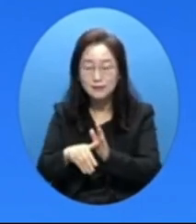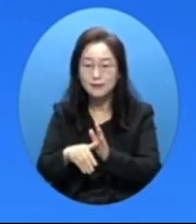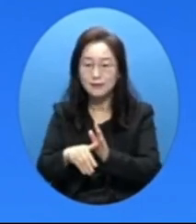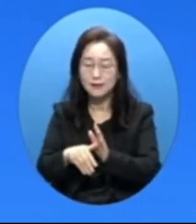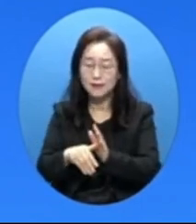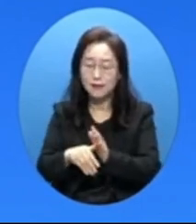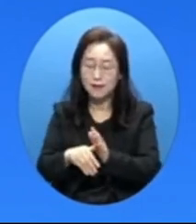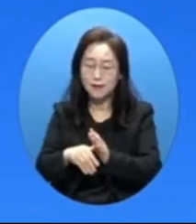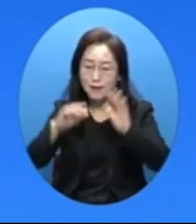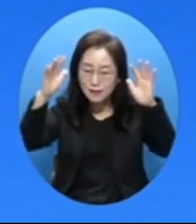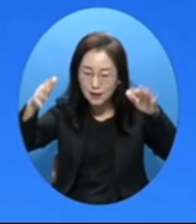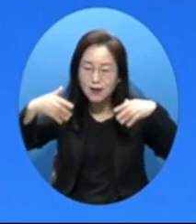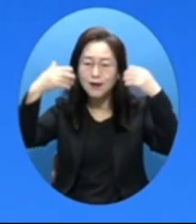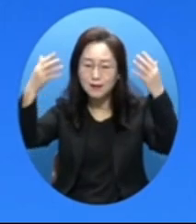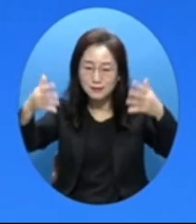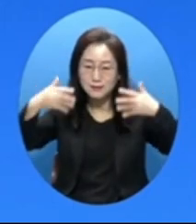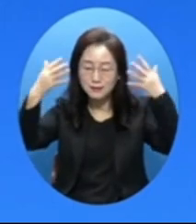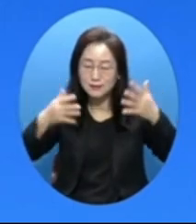늦 가을에